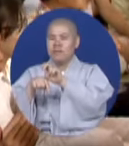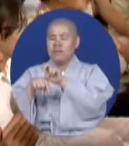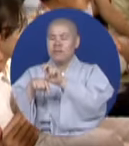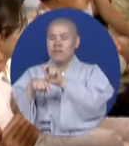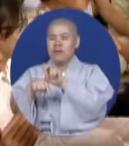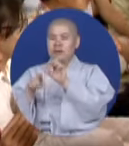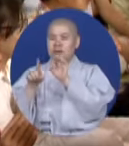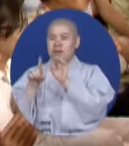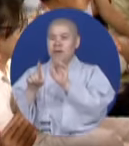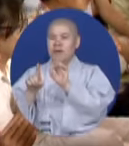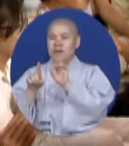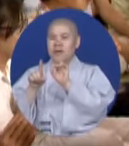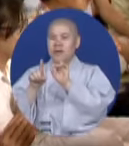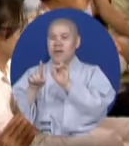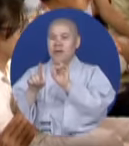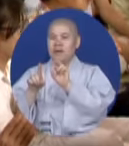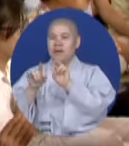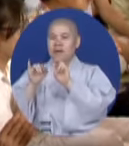아